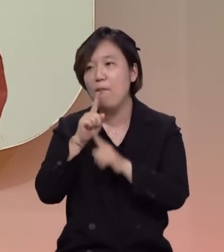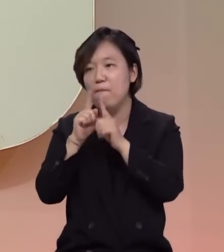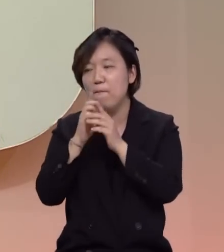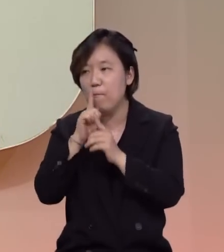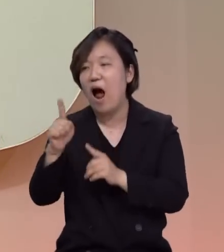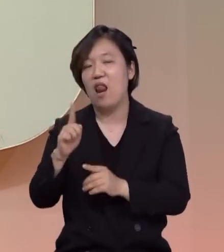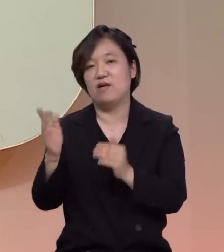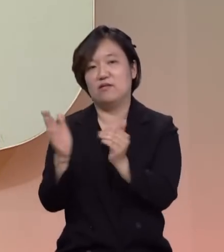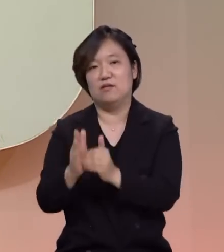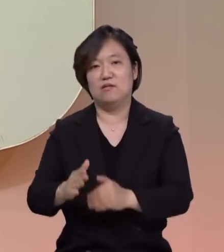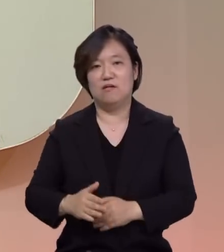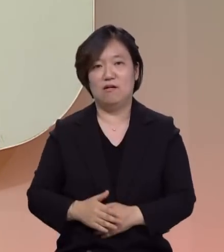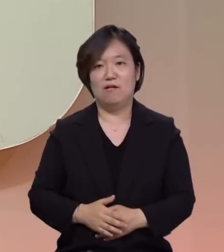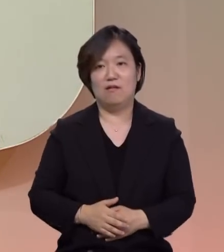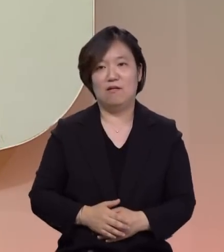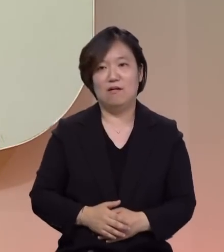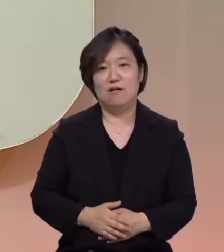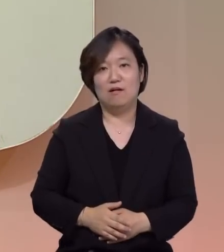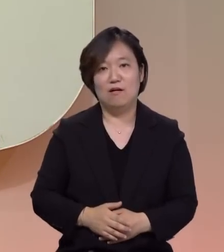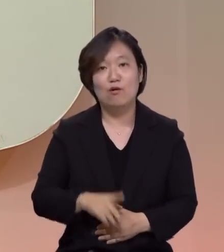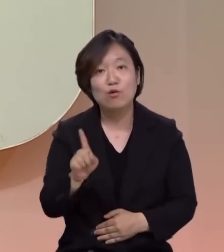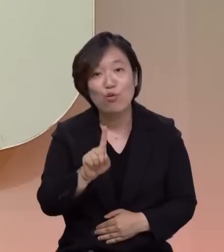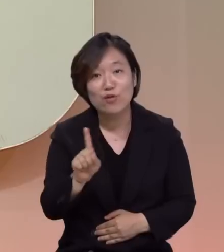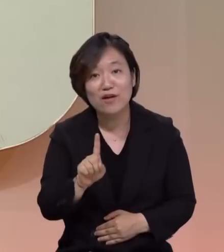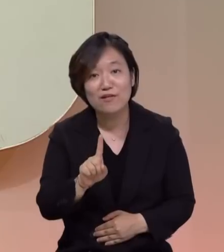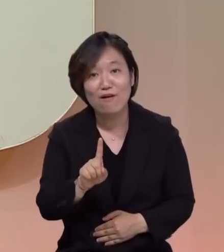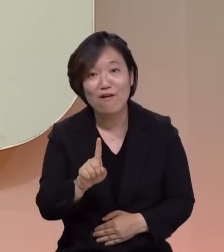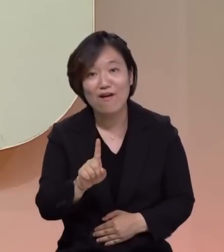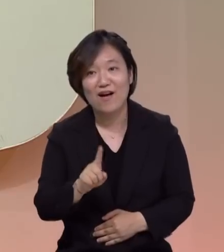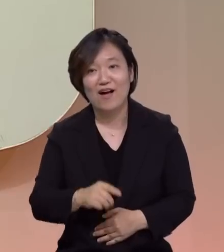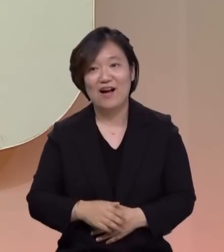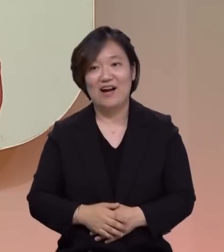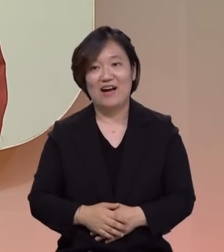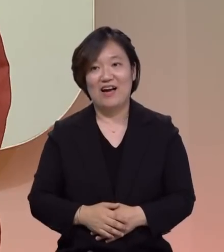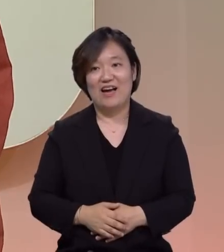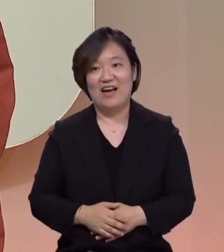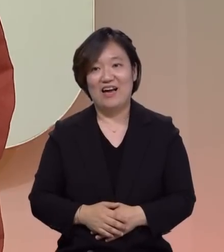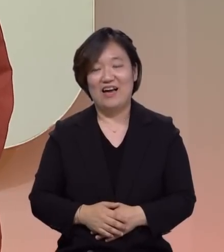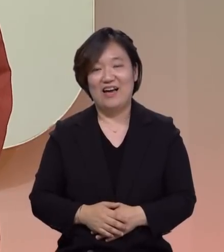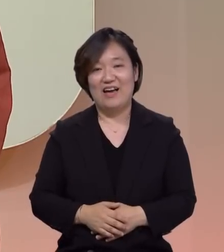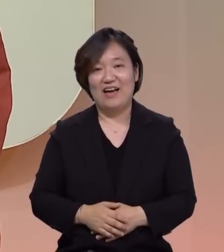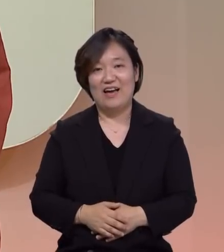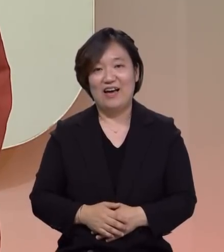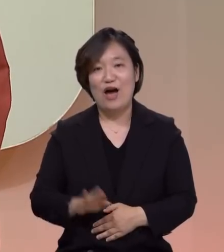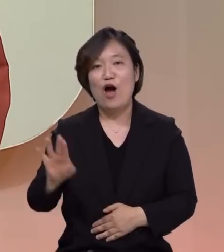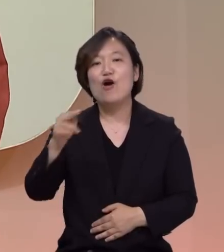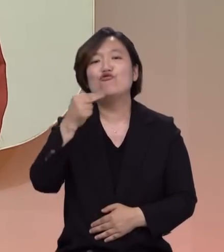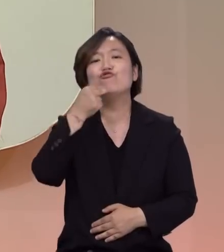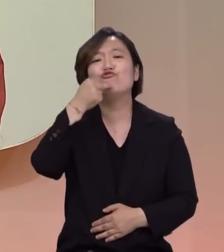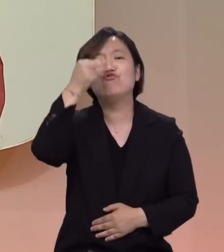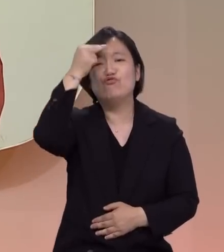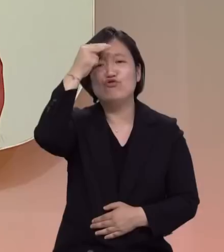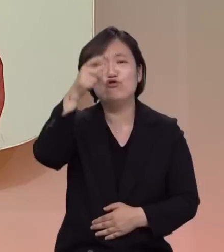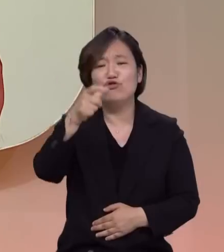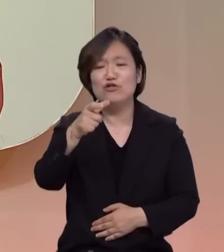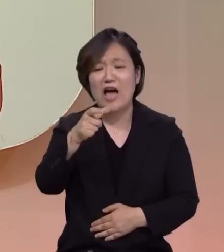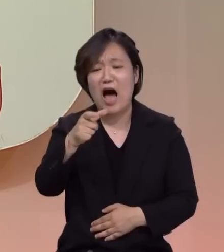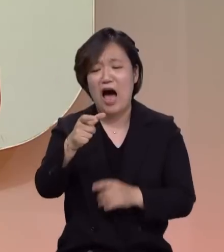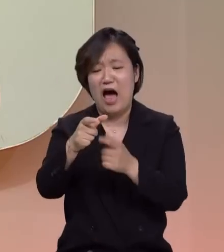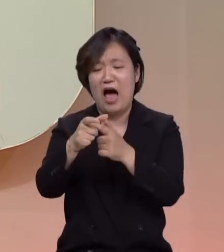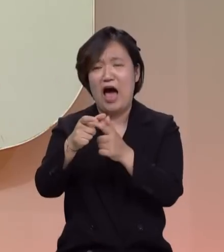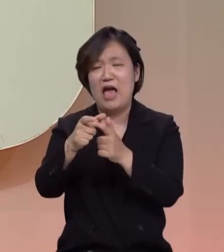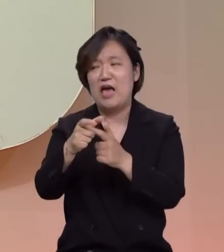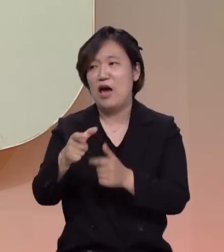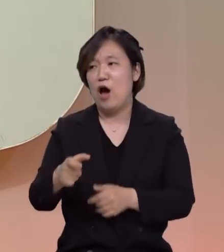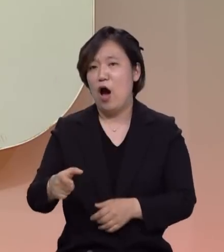그래서 그 술잔이 그 첫 번째 나무꾼의 콧등에